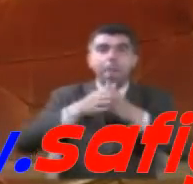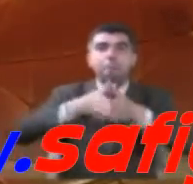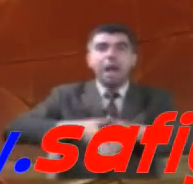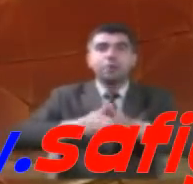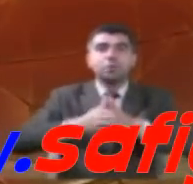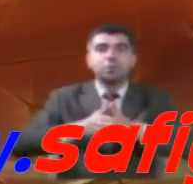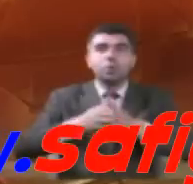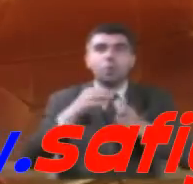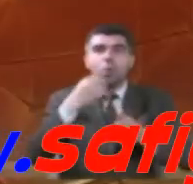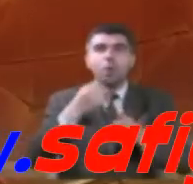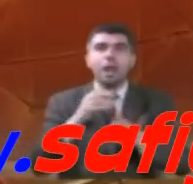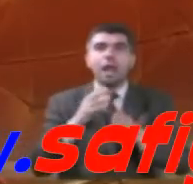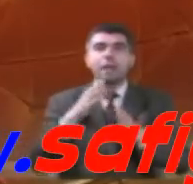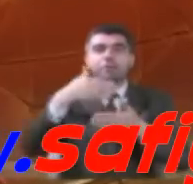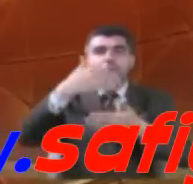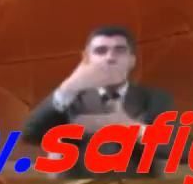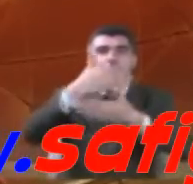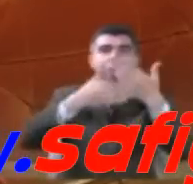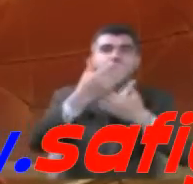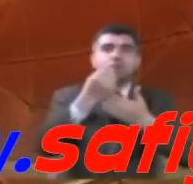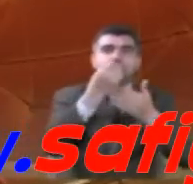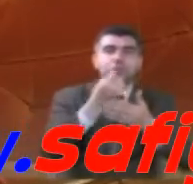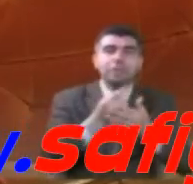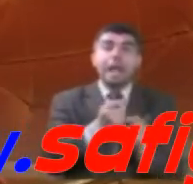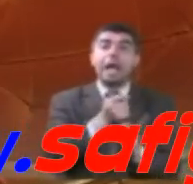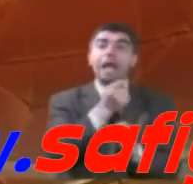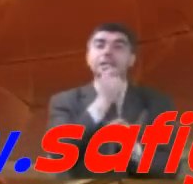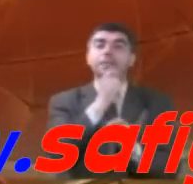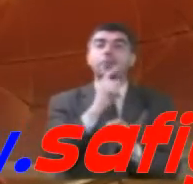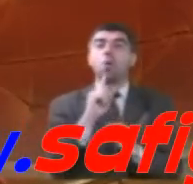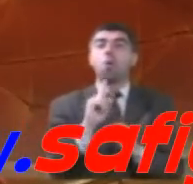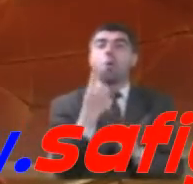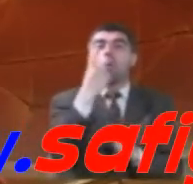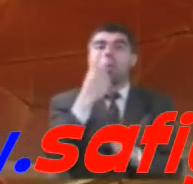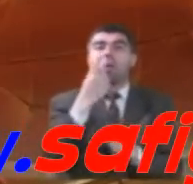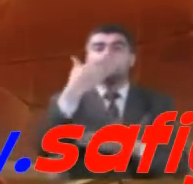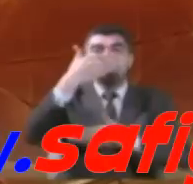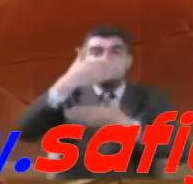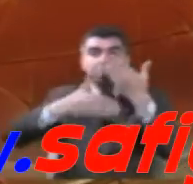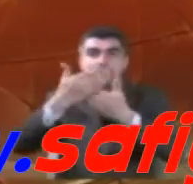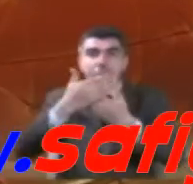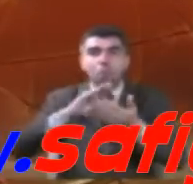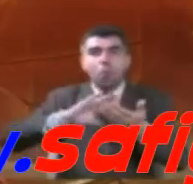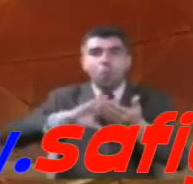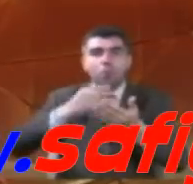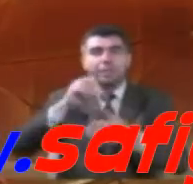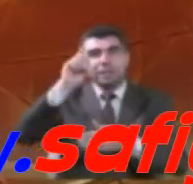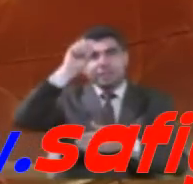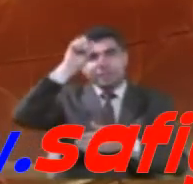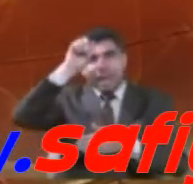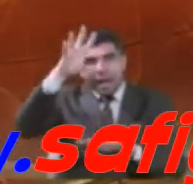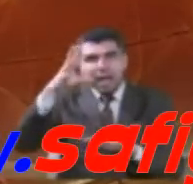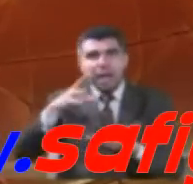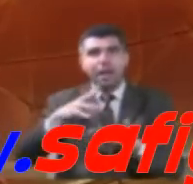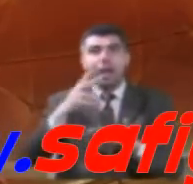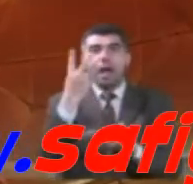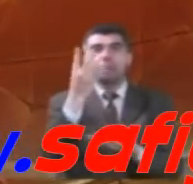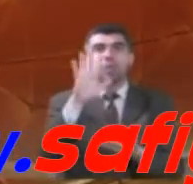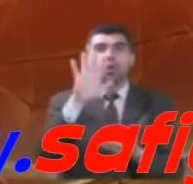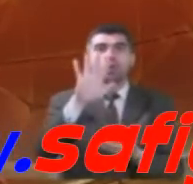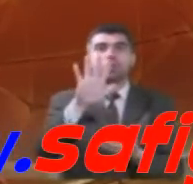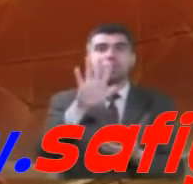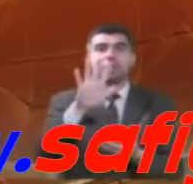نبداو بالميناء ديال أسفي لسبب تعرفونه كبير واستراتيجي مرتبط بالطاقة، بإنتاج